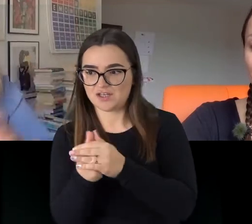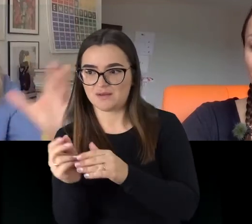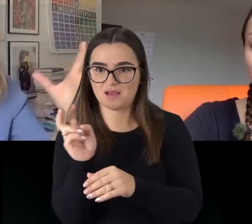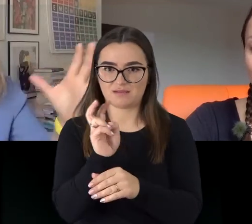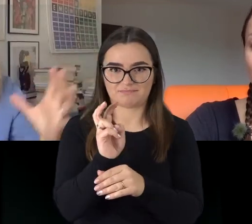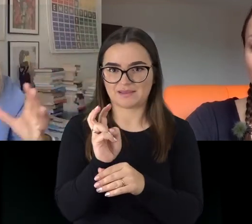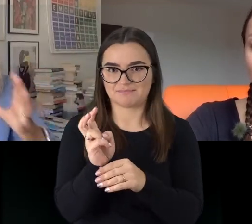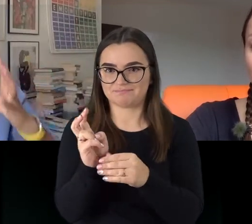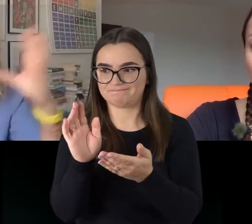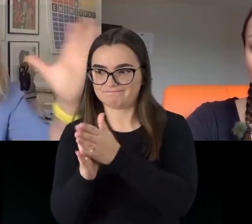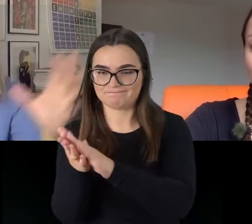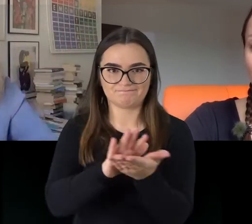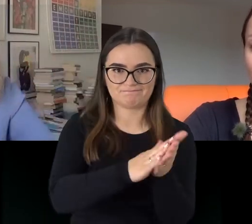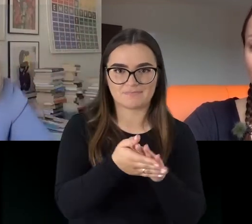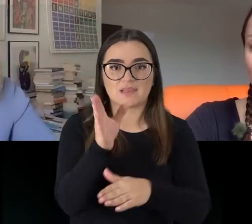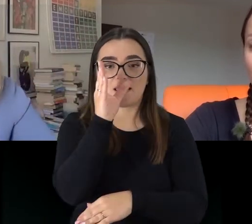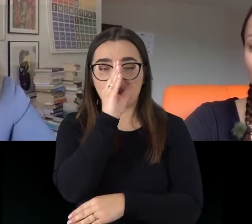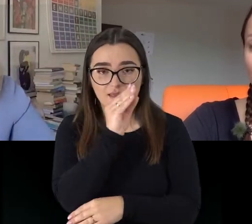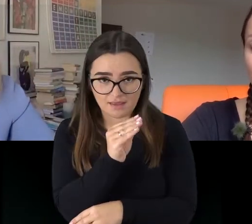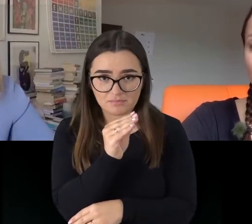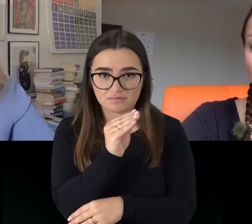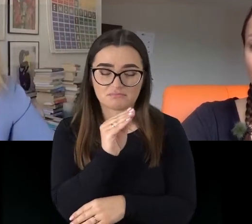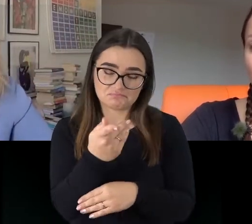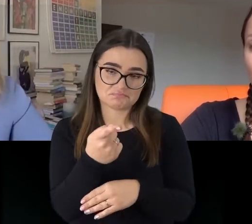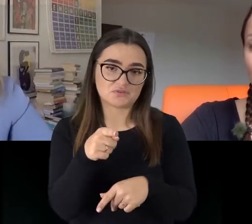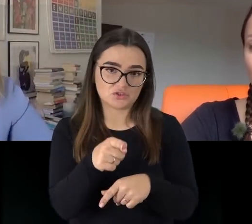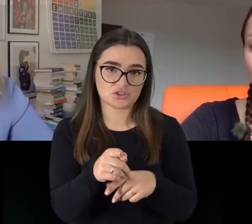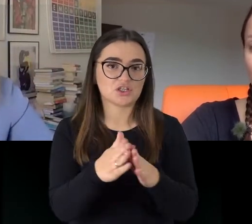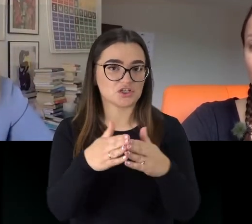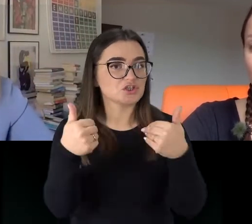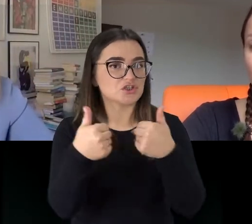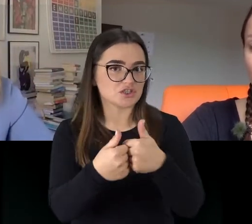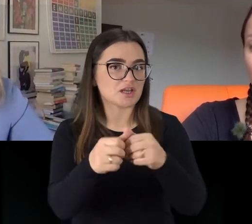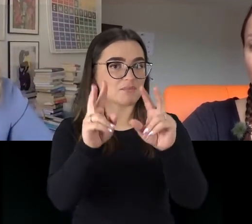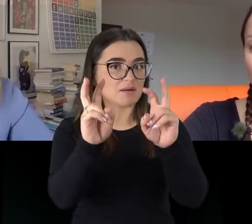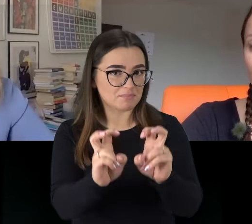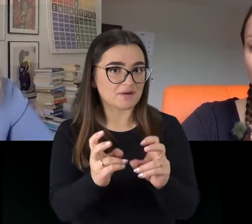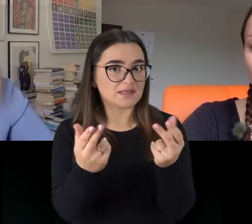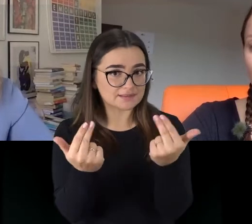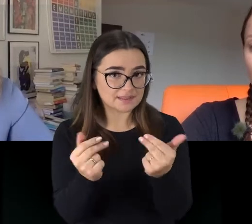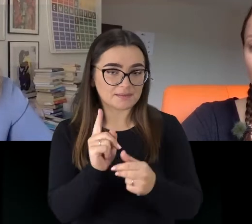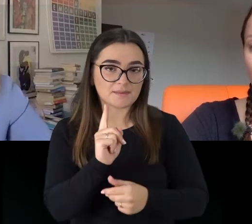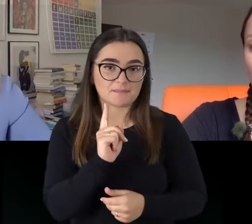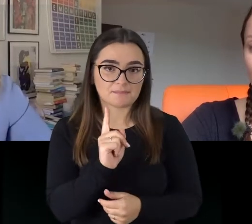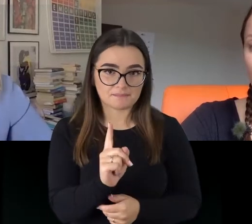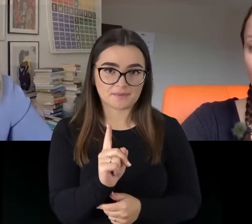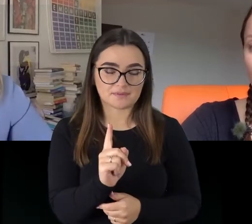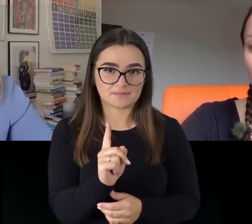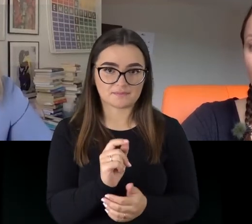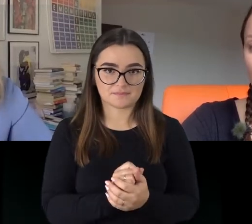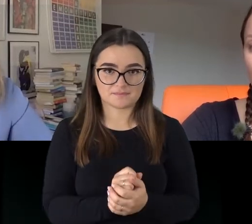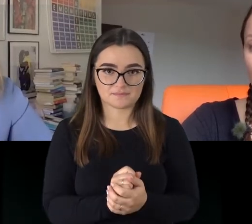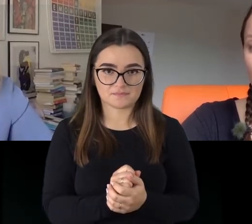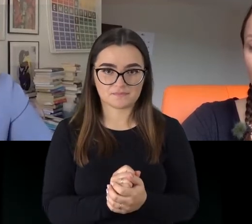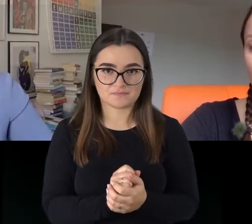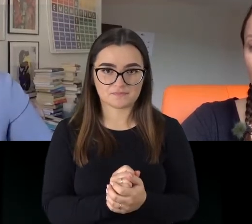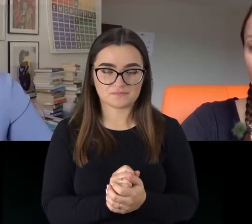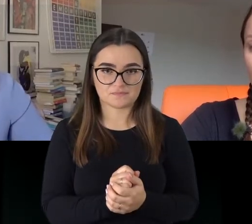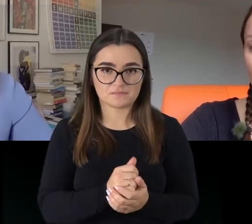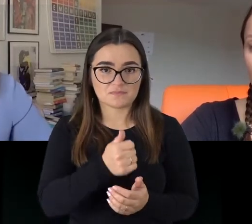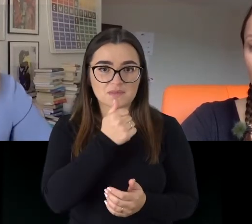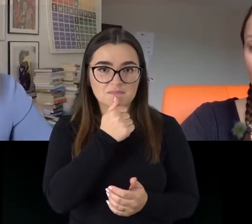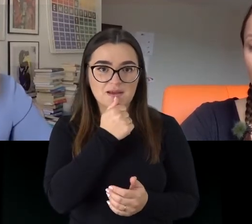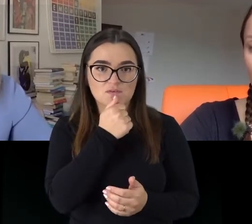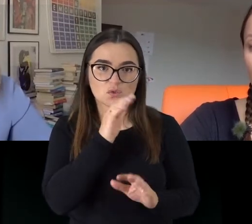ūkius visus, kokie jie bebūtų, du ar trys, tai tada irgi yra šeima, vienareikšmiškai, ar ne, galų gale į šeimą, tarkim,